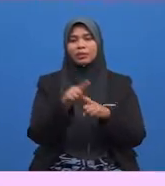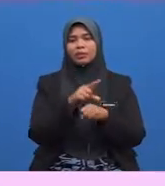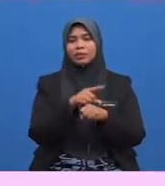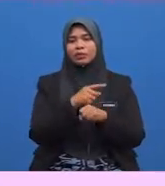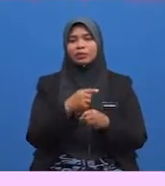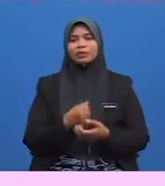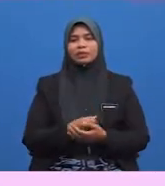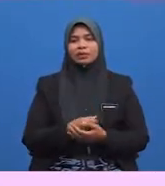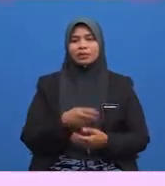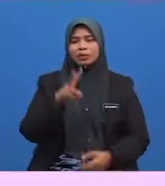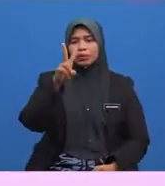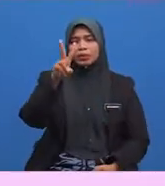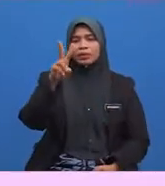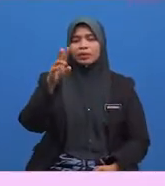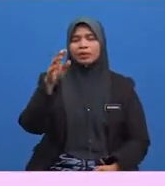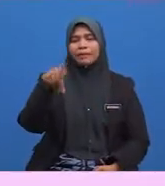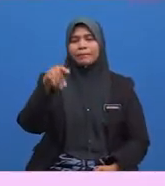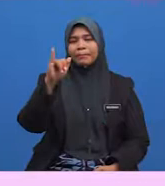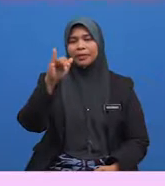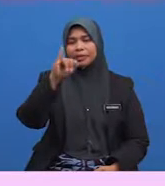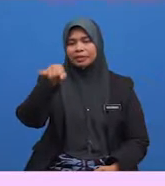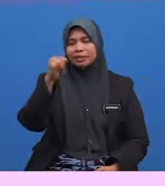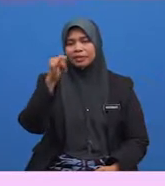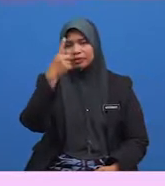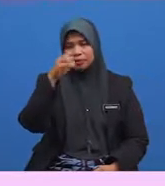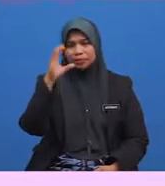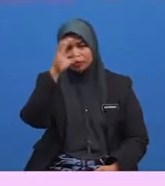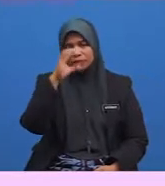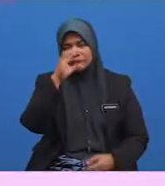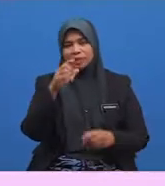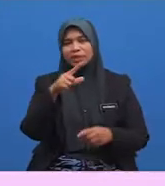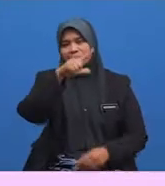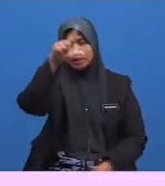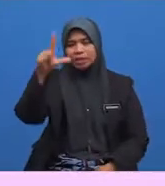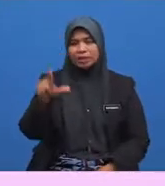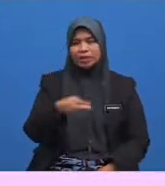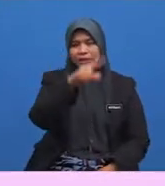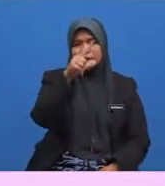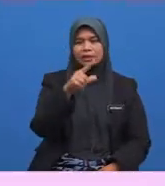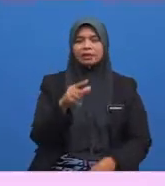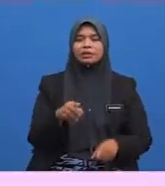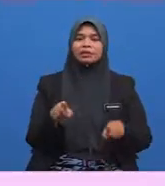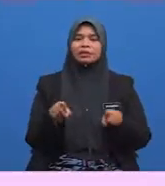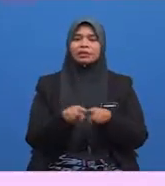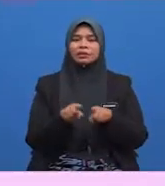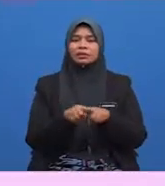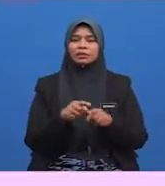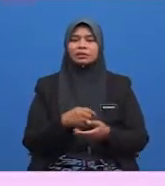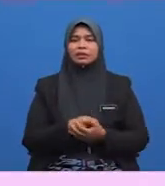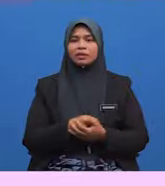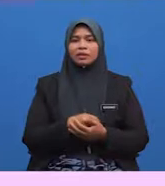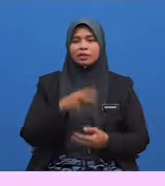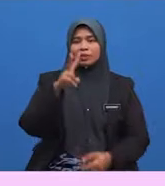rumus 2πj untuk mencari lilitan. Maka lilitan ialah